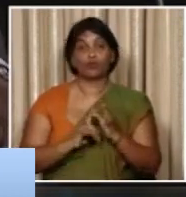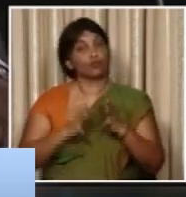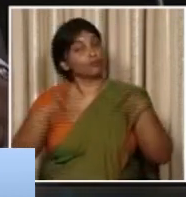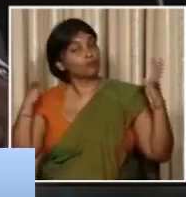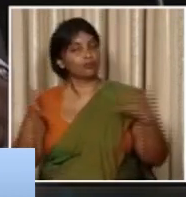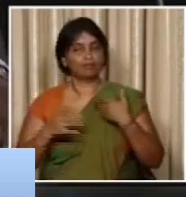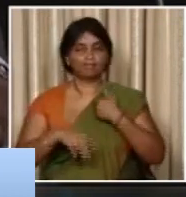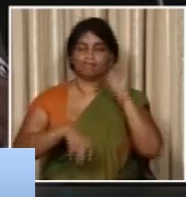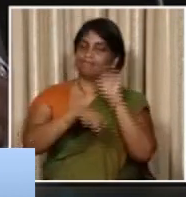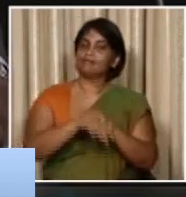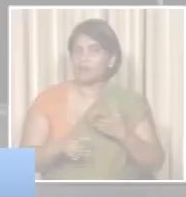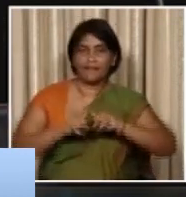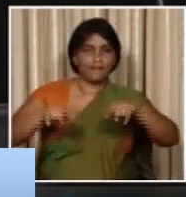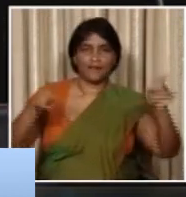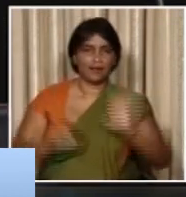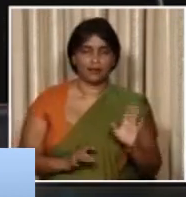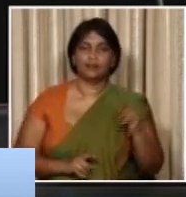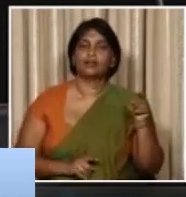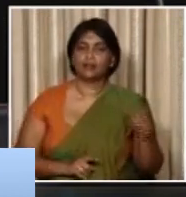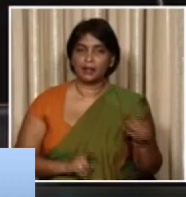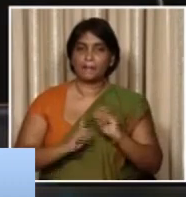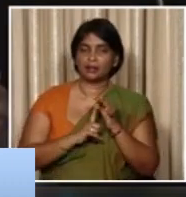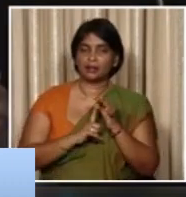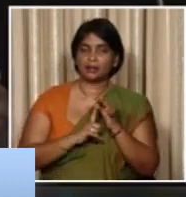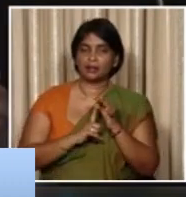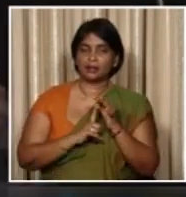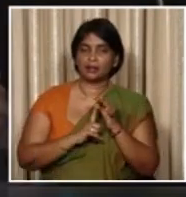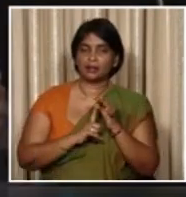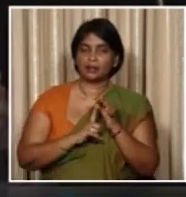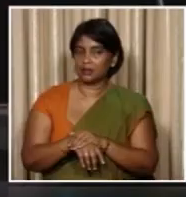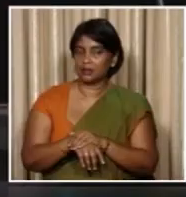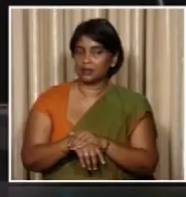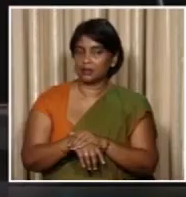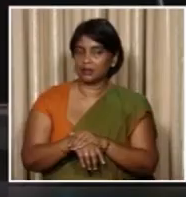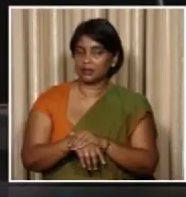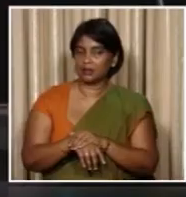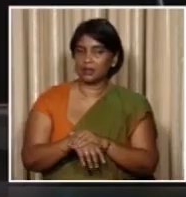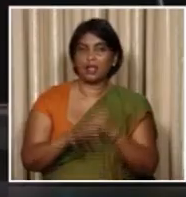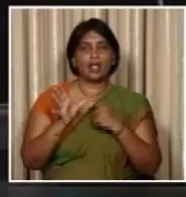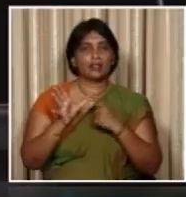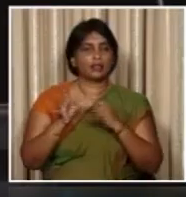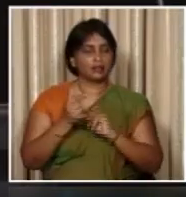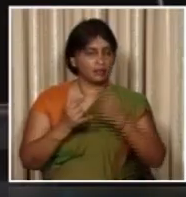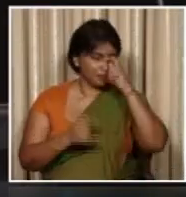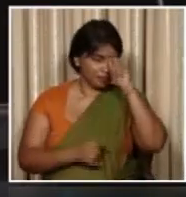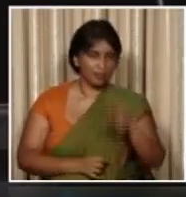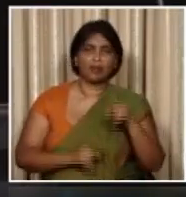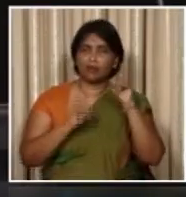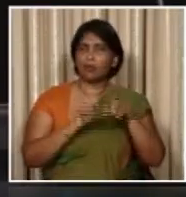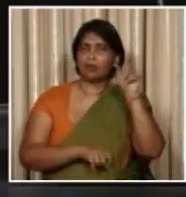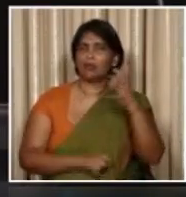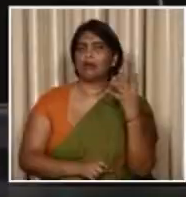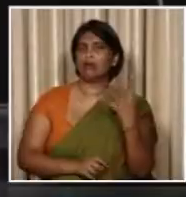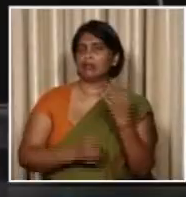පිරිසක් අත්අඩංගුවට ගත්තා කියලා. කවුද අත්අඩංගුවට ගත්තේ? අපේ පාර්ලිමේන්තු මන්ත්‍රී බදුර්දීන් මන්ත්‍රීතුමා, අසාත් සාලි මහත්තයා, ඔන්නෝම හතර දෙනෙක්ව